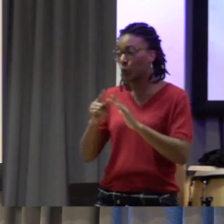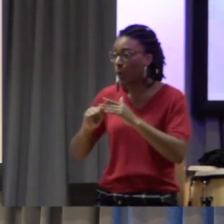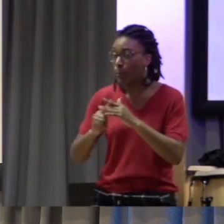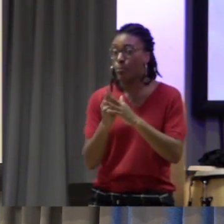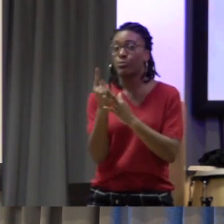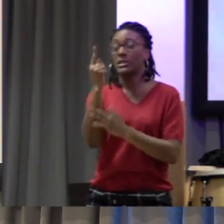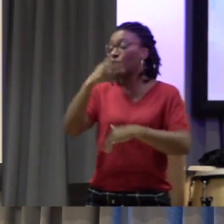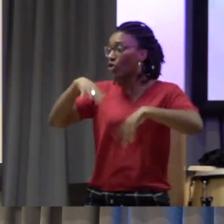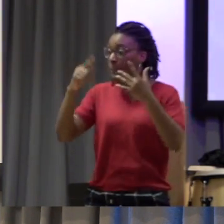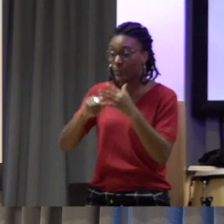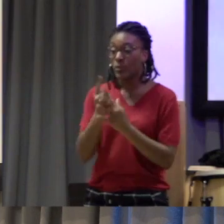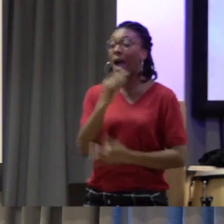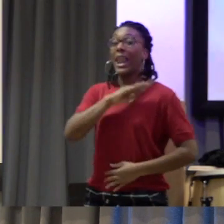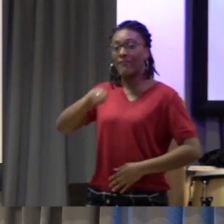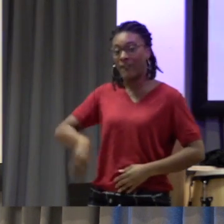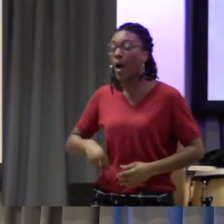vais faire la séparation.